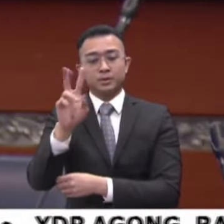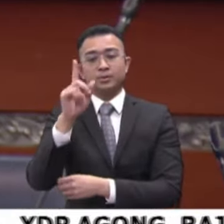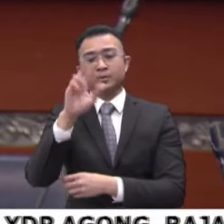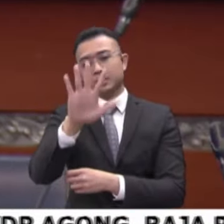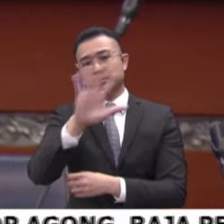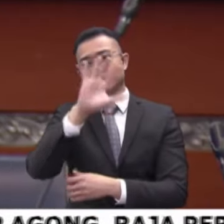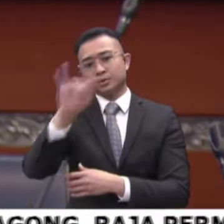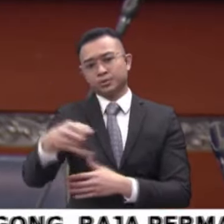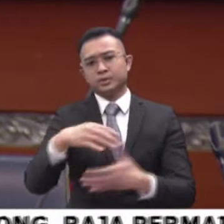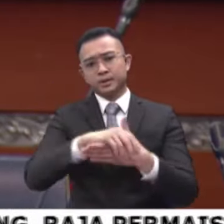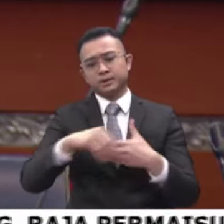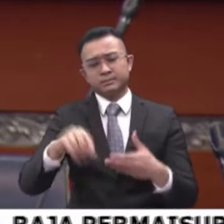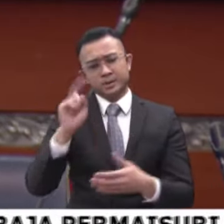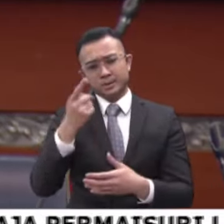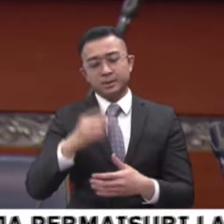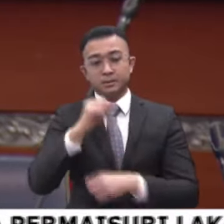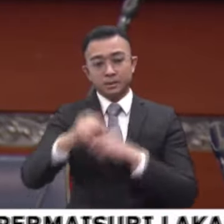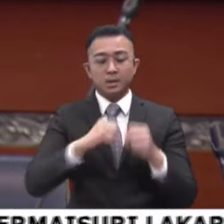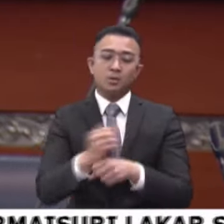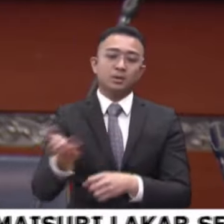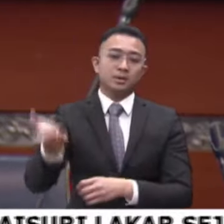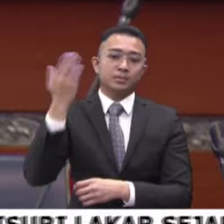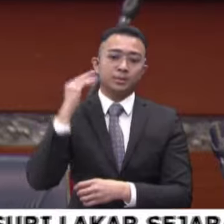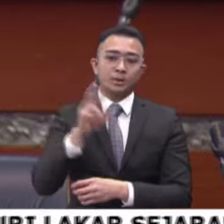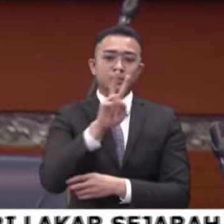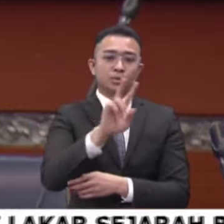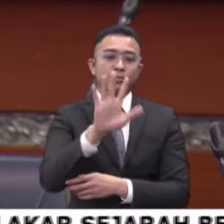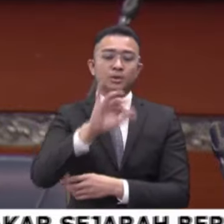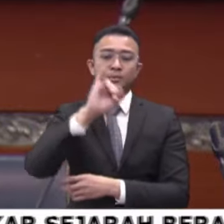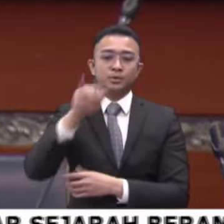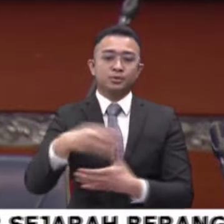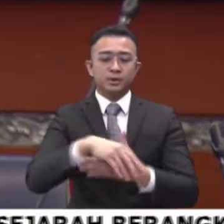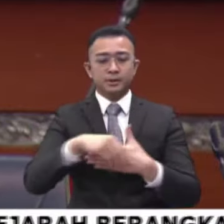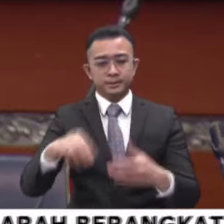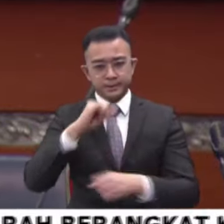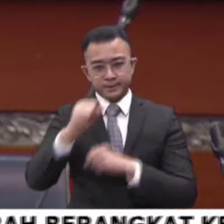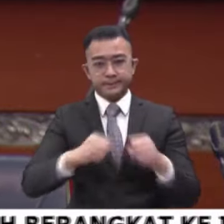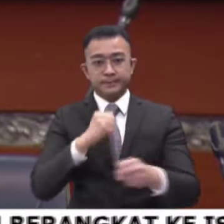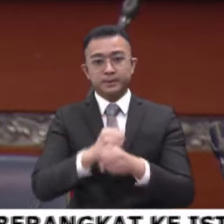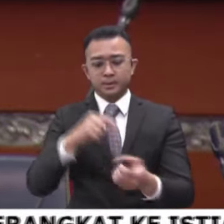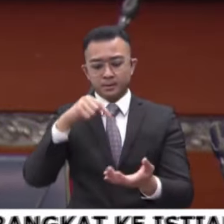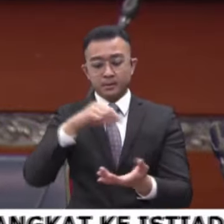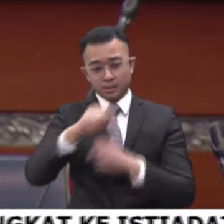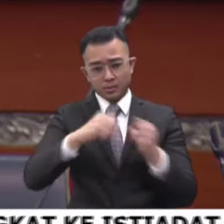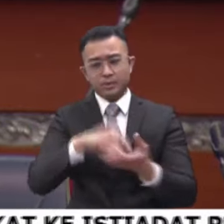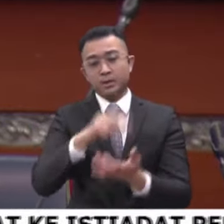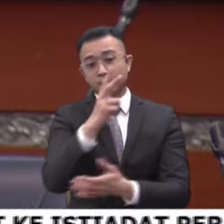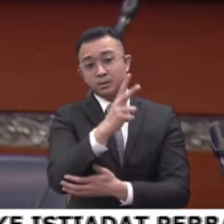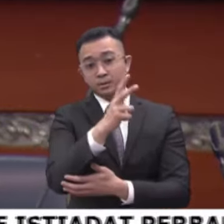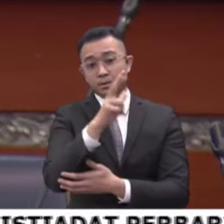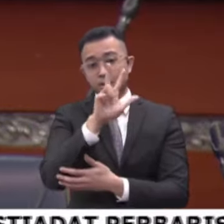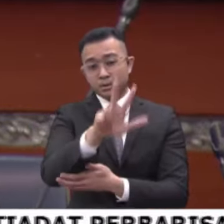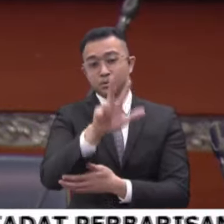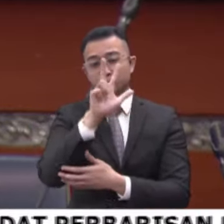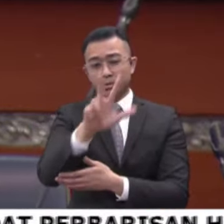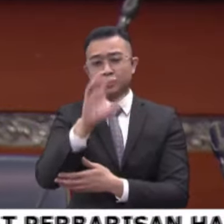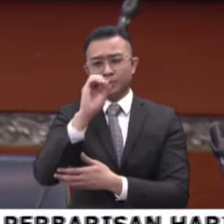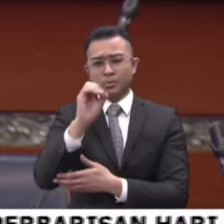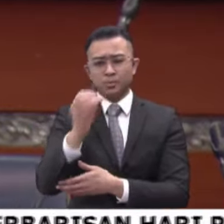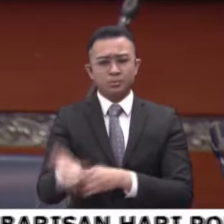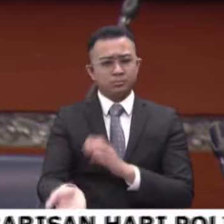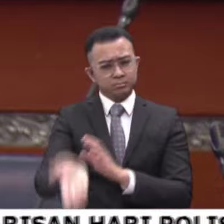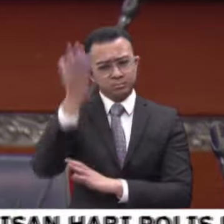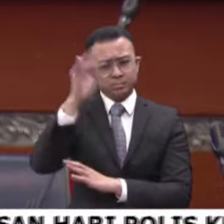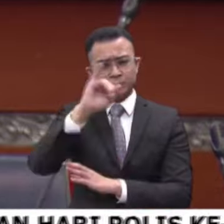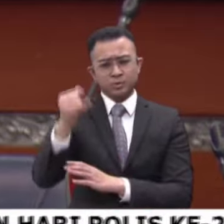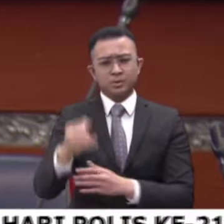juta. Tahun lepas peruntukannya 25 juta. Kali ini mendapat lonjakan 330 juta lebih 10